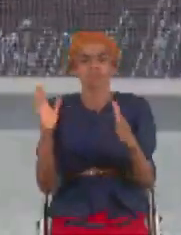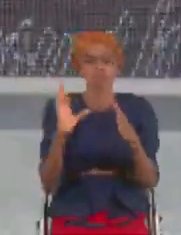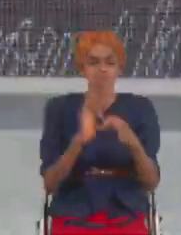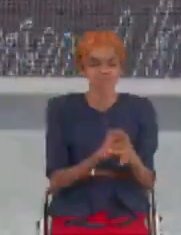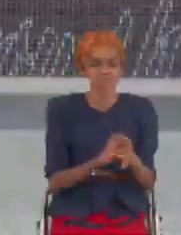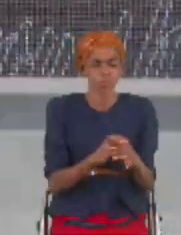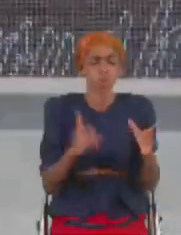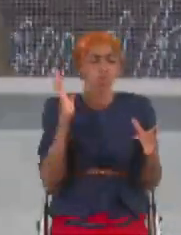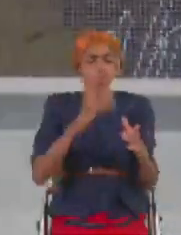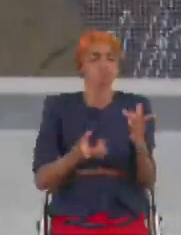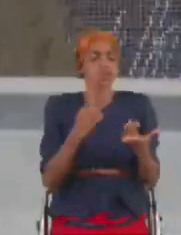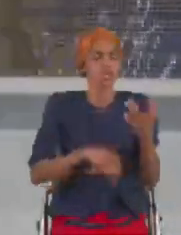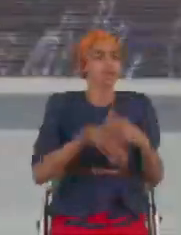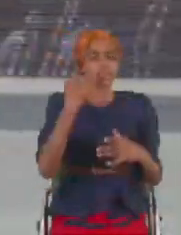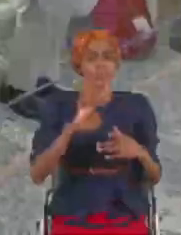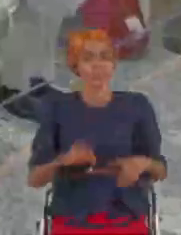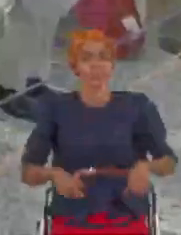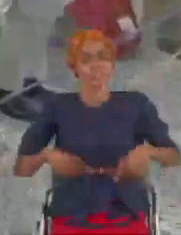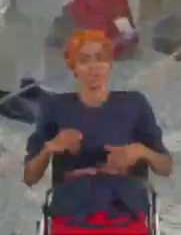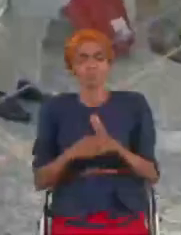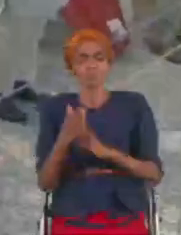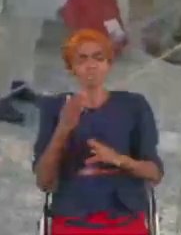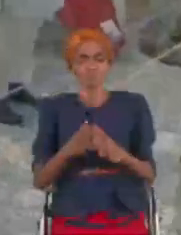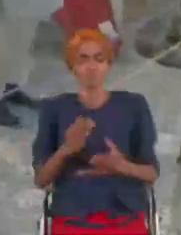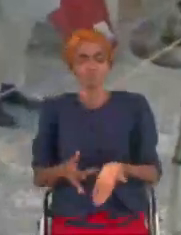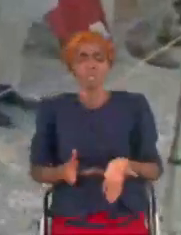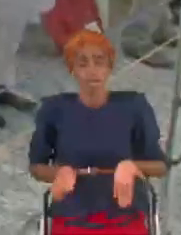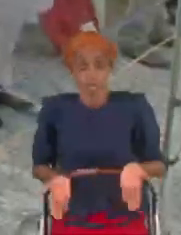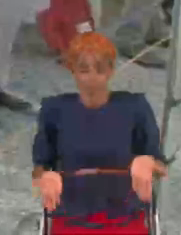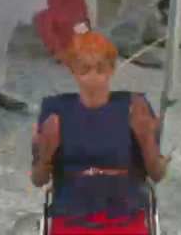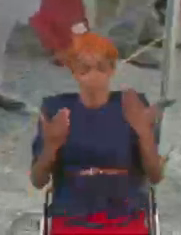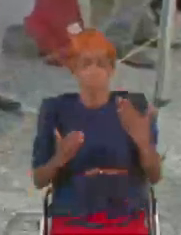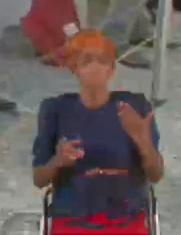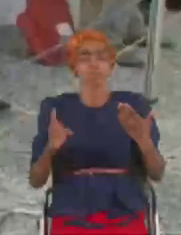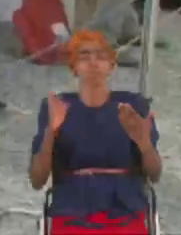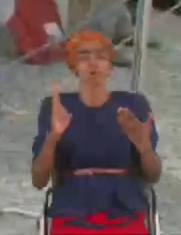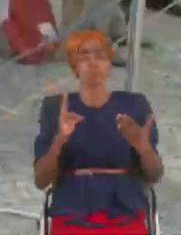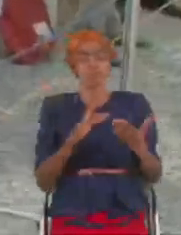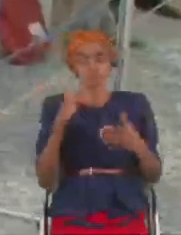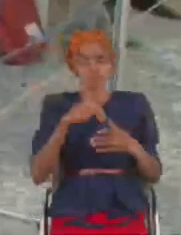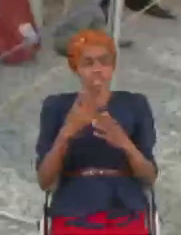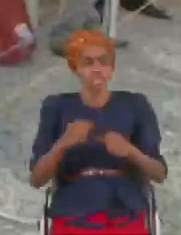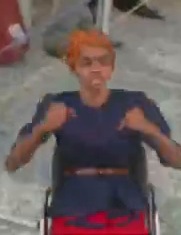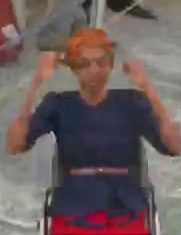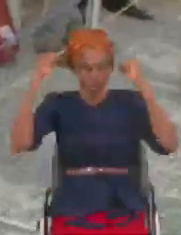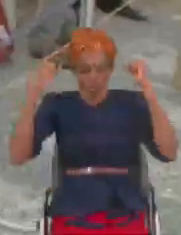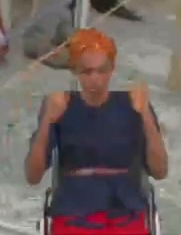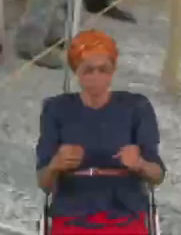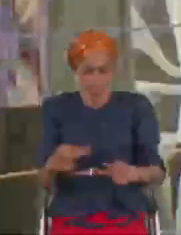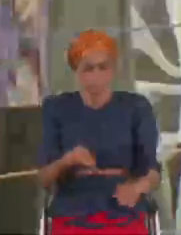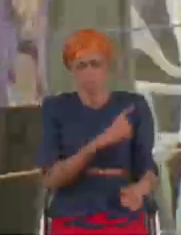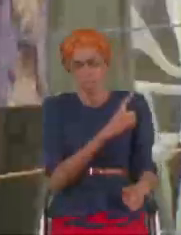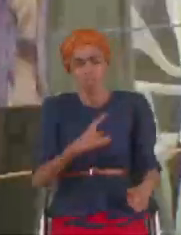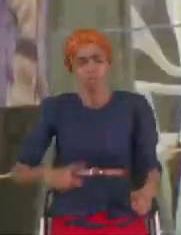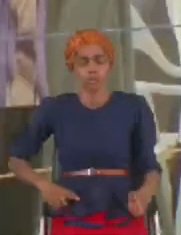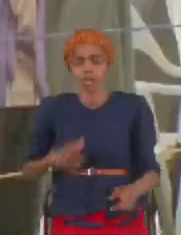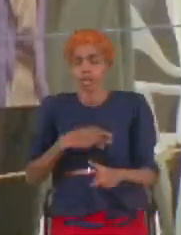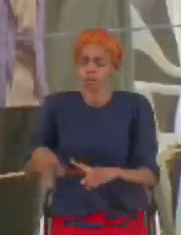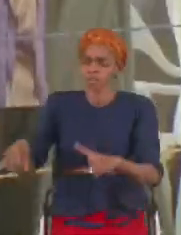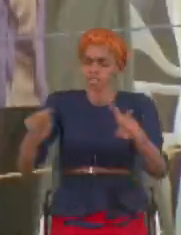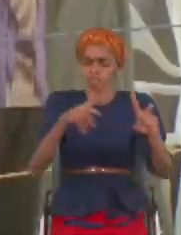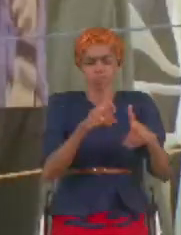soient ôtés de leur vie lève-toi les points lève toi dans la partie ses yeux